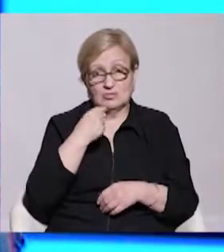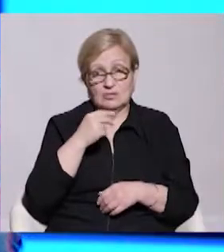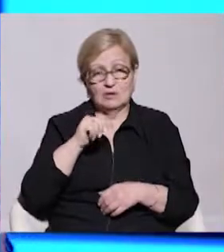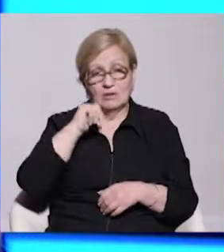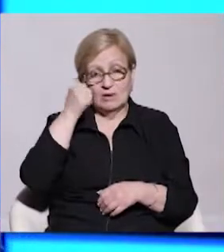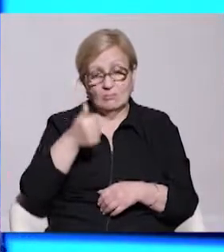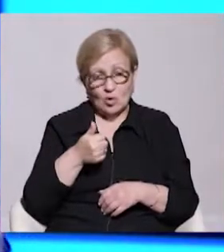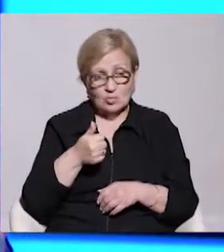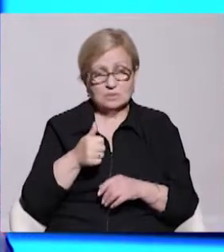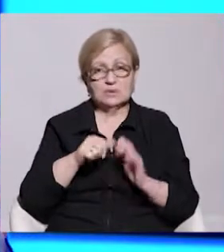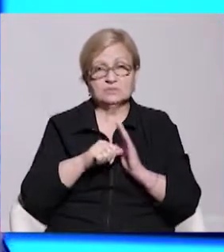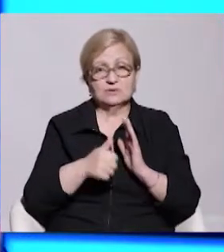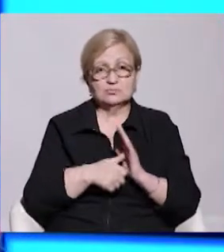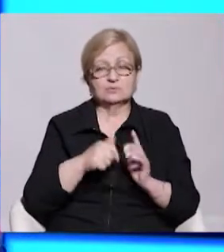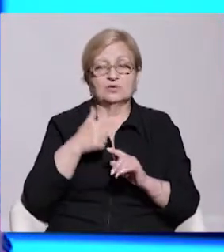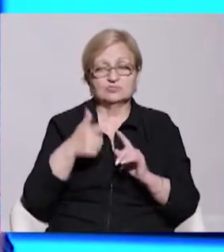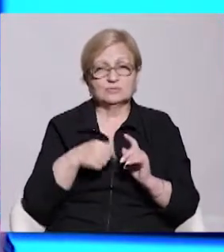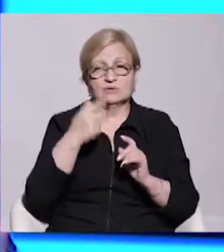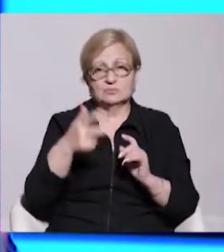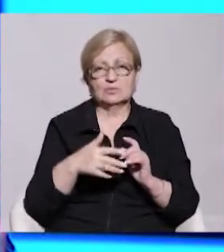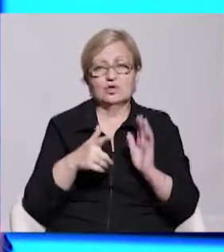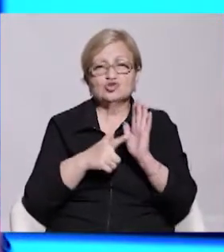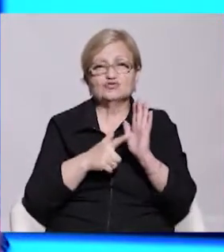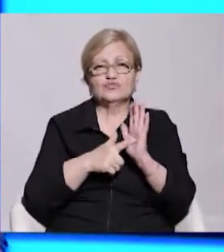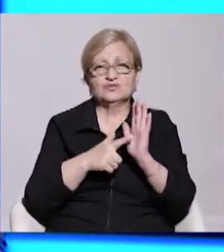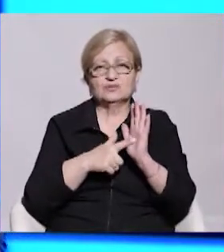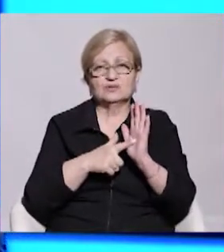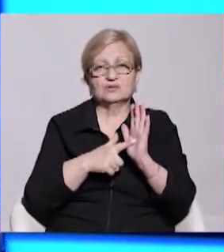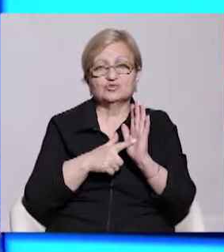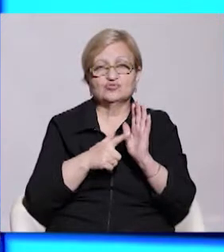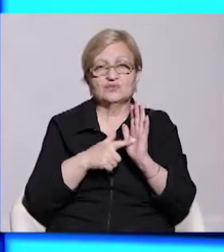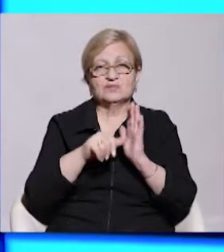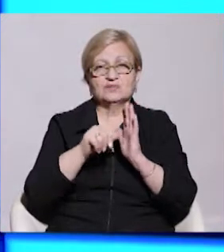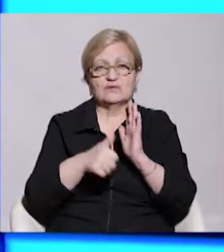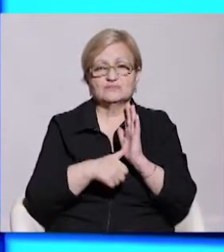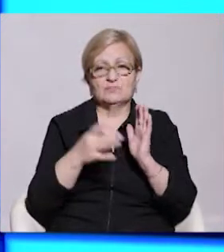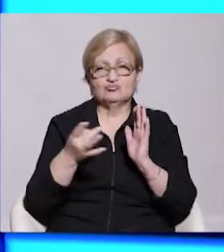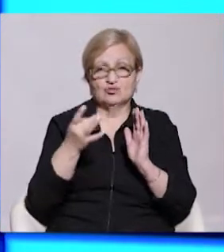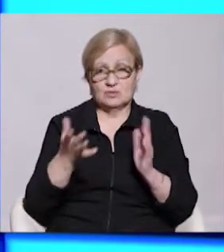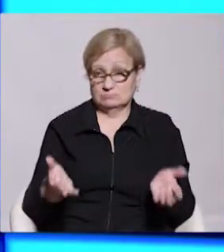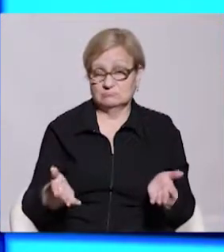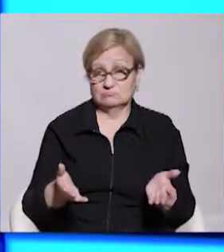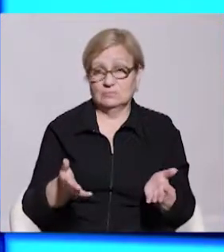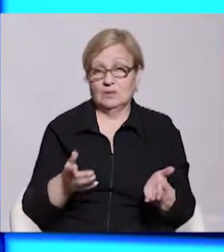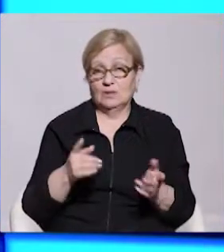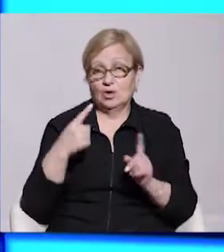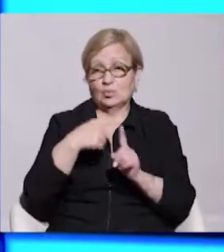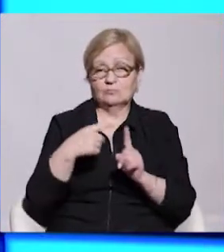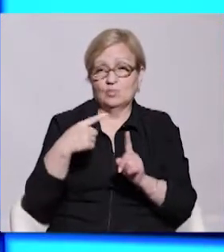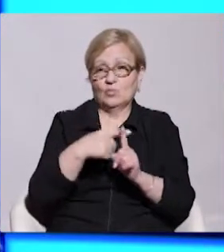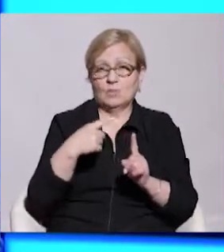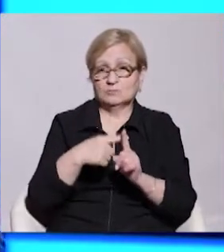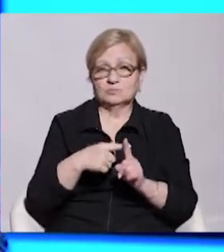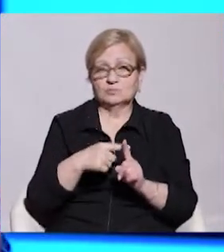დღესაც 16 საათი, კიდე 16, 16, 16 და 7 ცალი 16 გვჭირდება, ხომ? მიუმატოთ